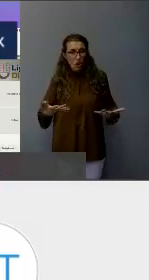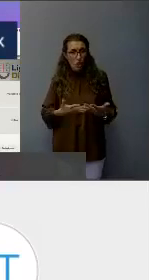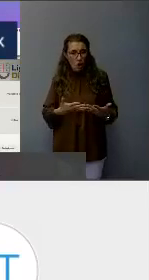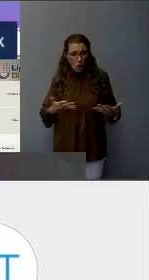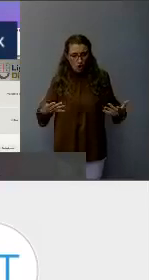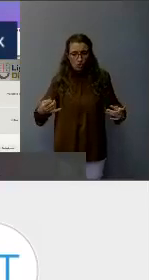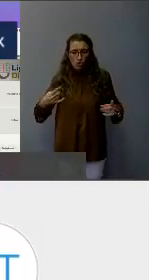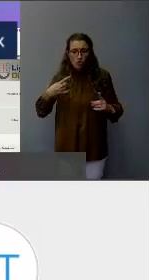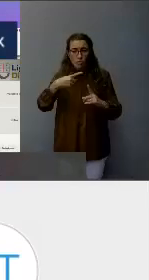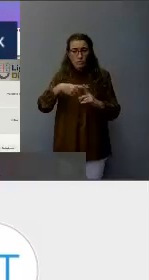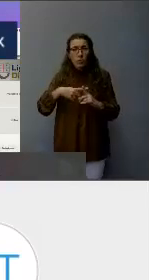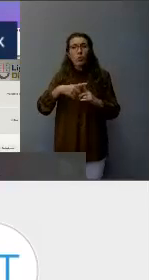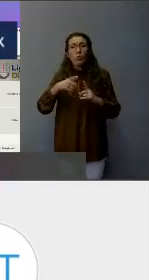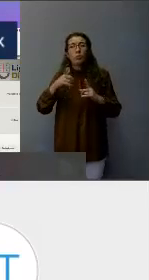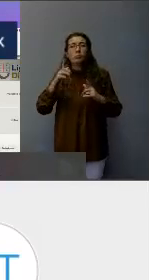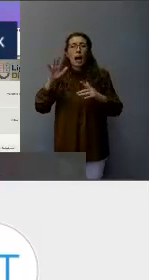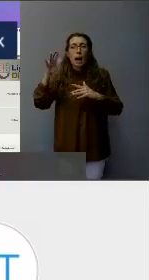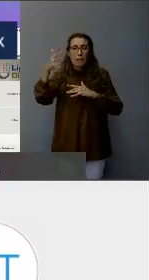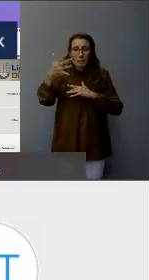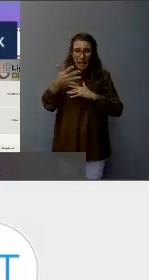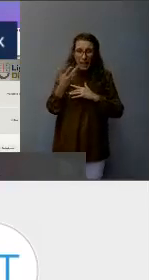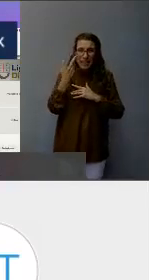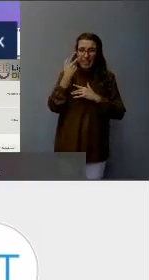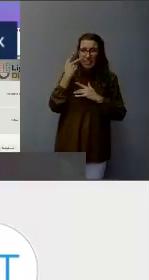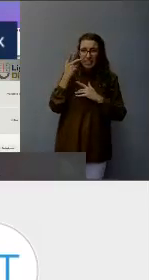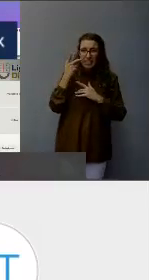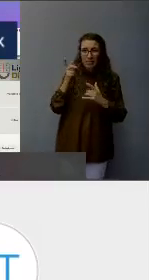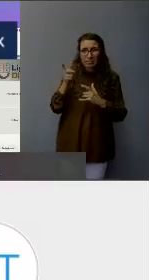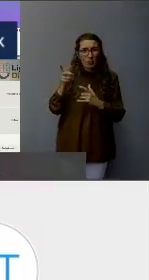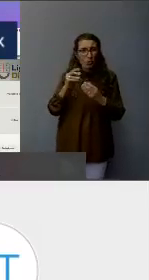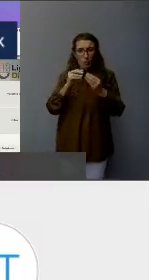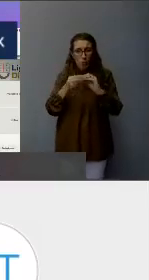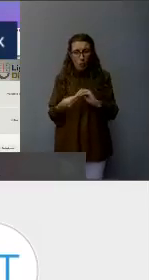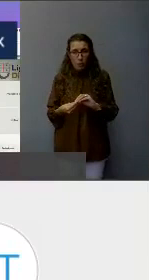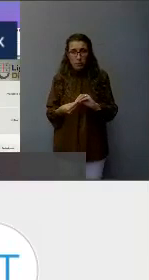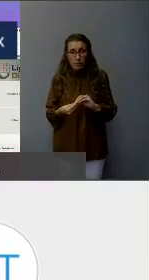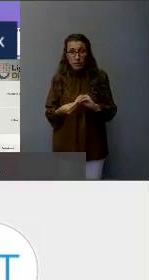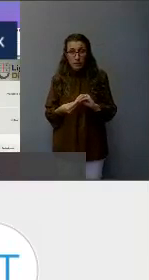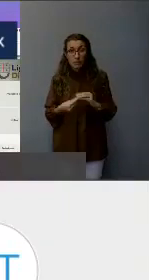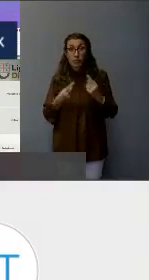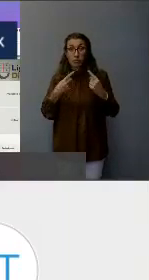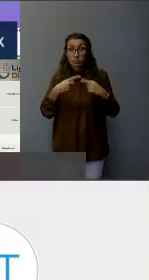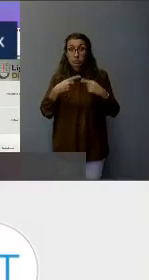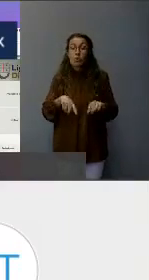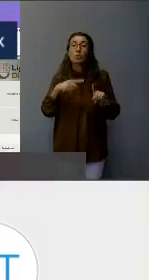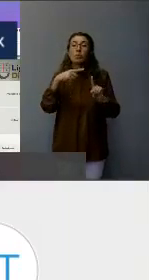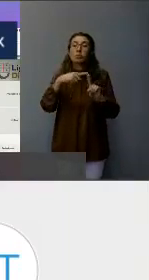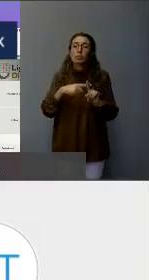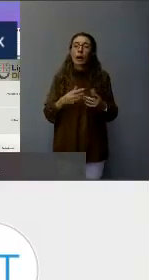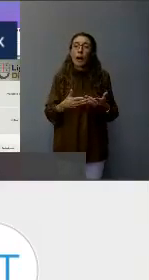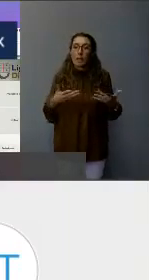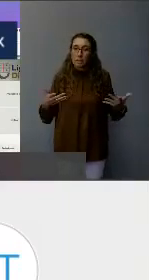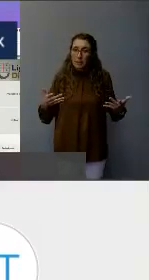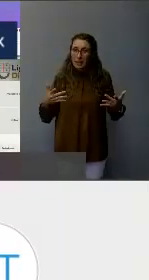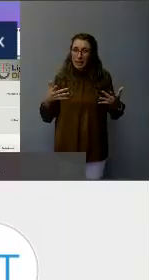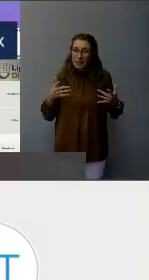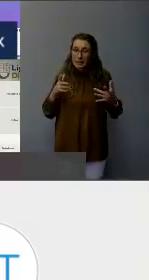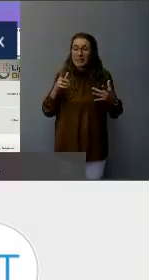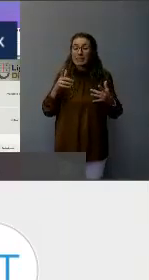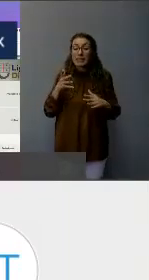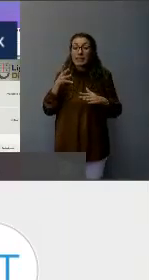cita poi allegata la porta ambientale aspetti idraulici gli interventi previsti